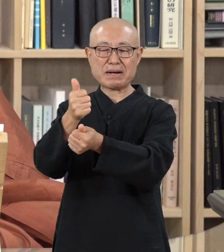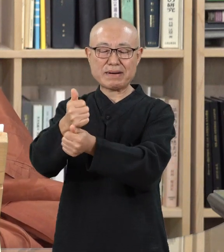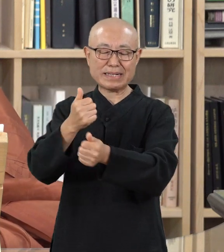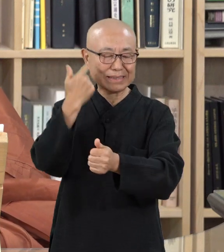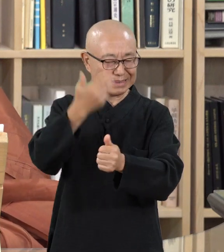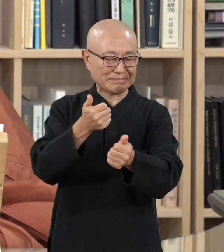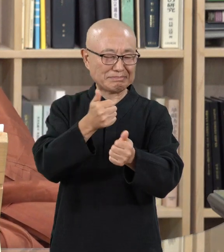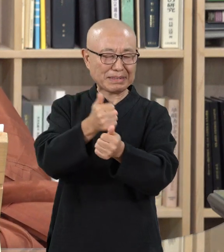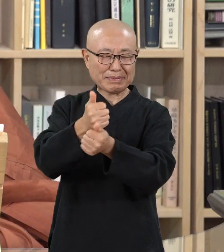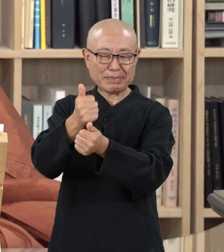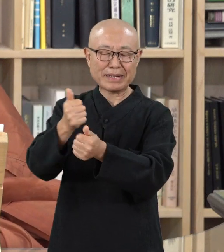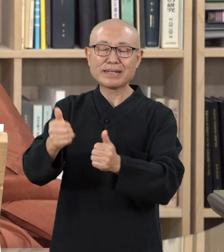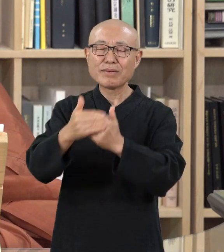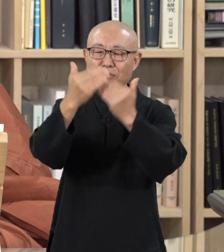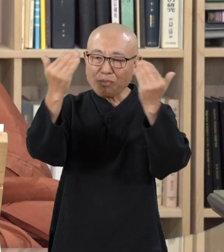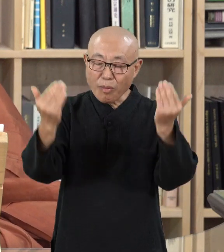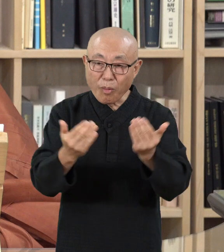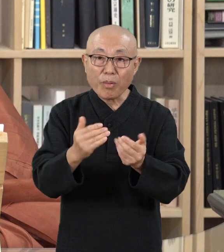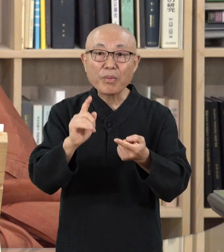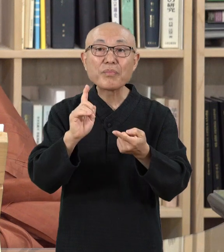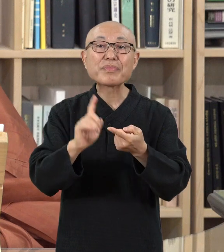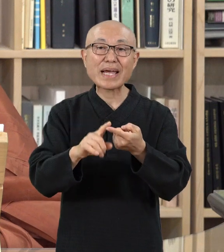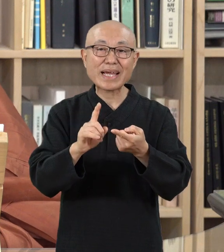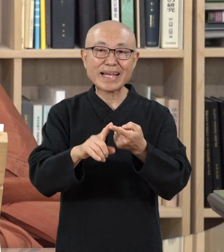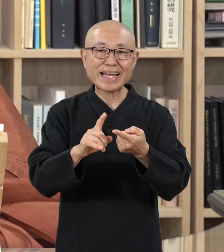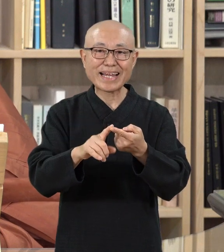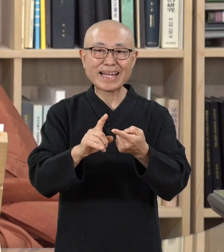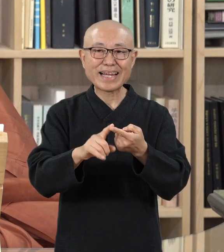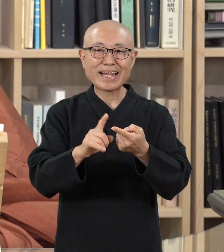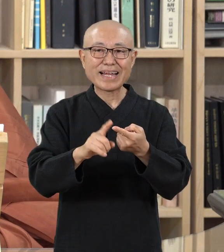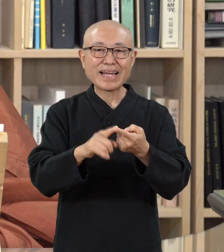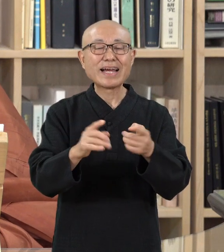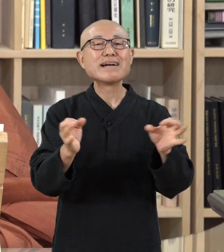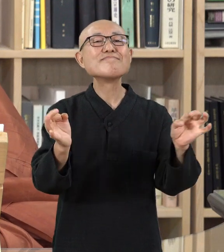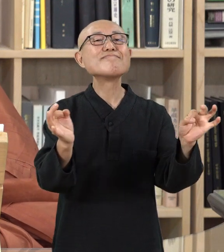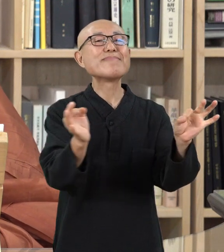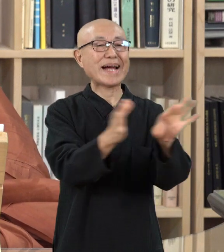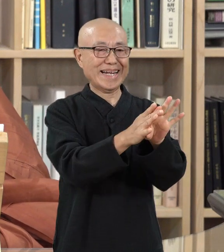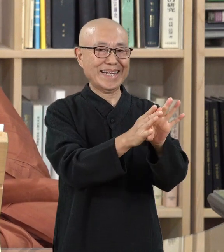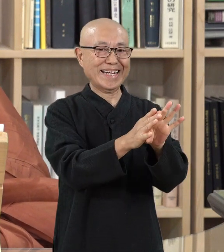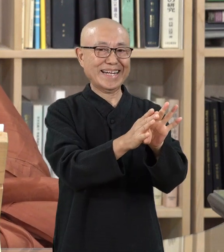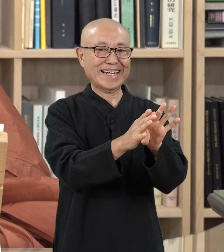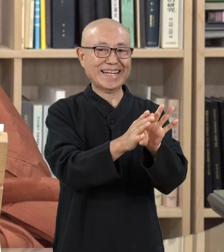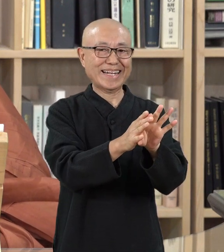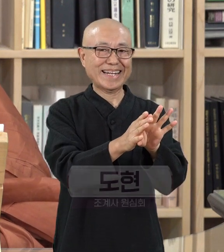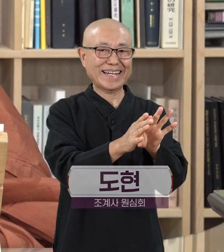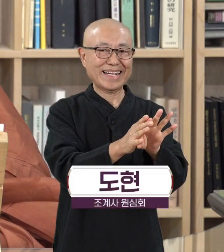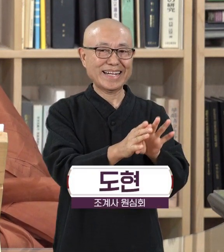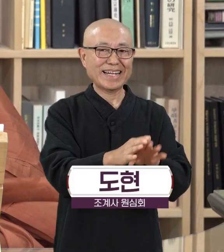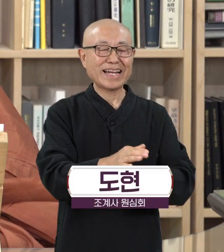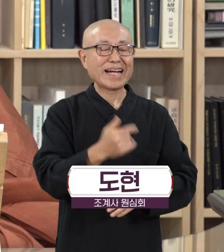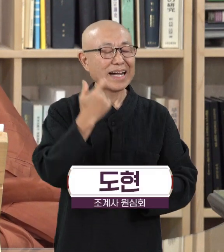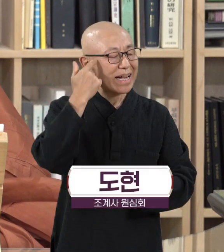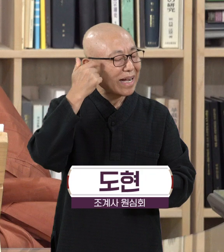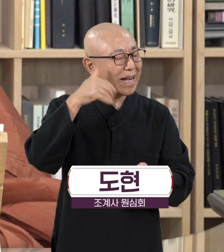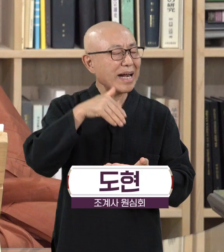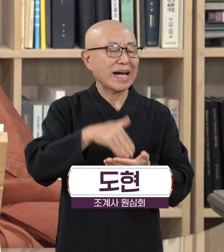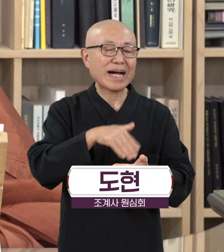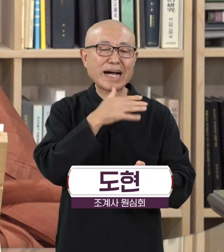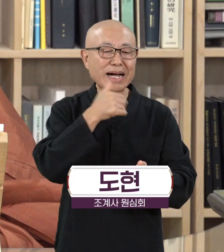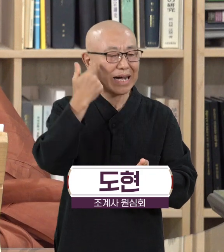한 이 모든 욕망과 모든 것이 다 사라지고, 그리고서는 깊이